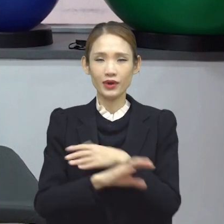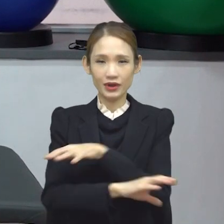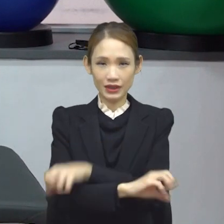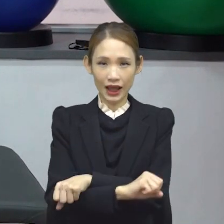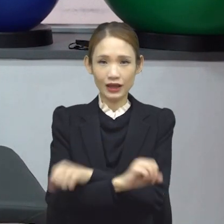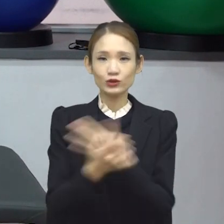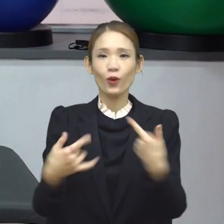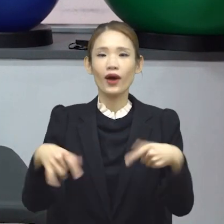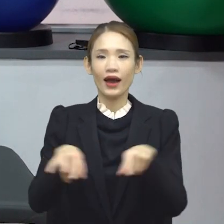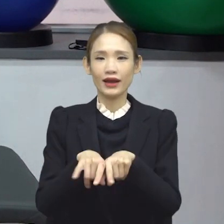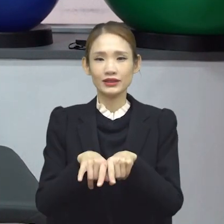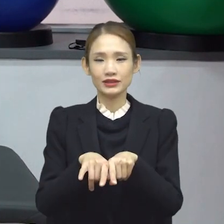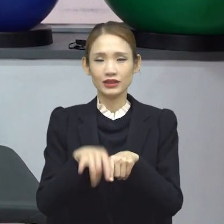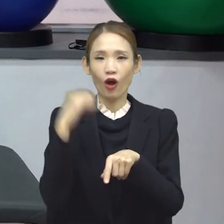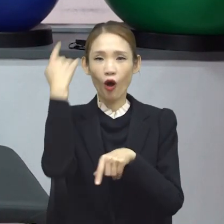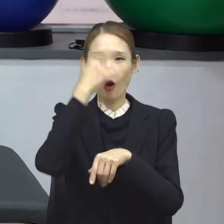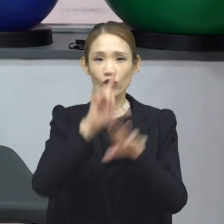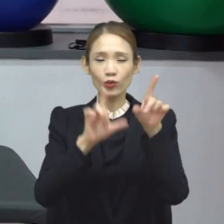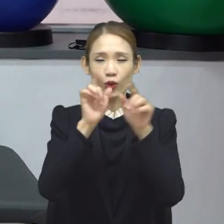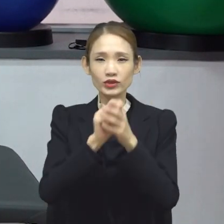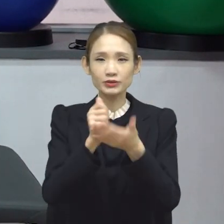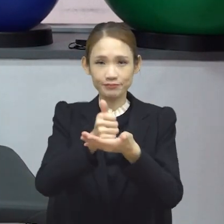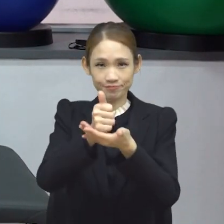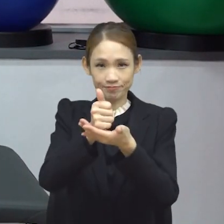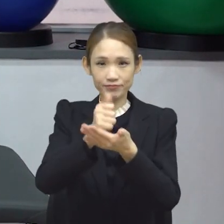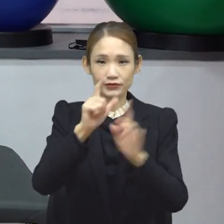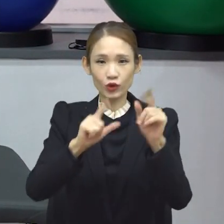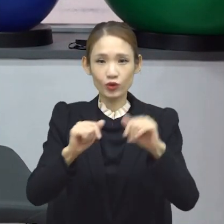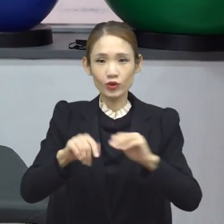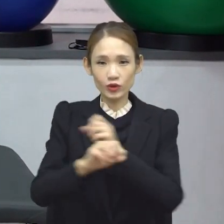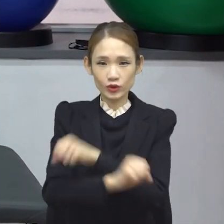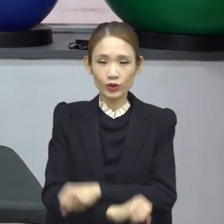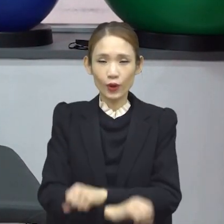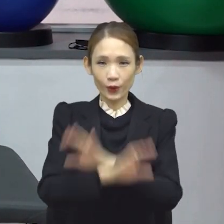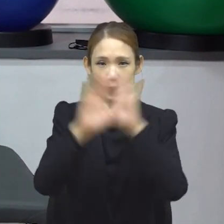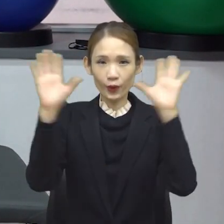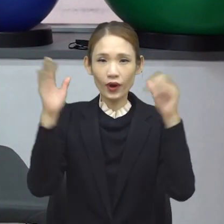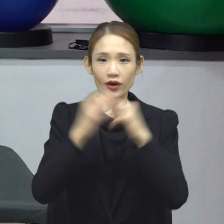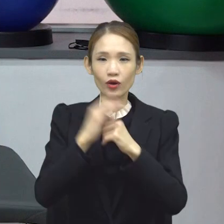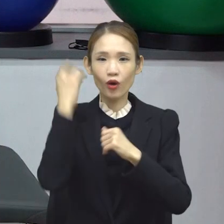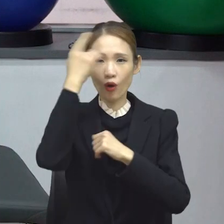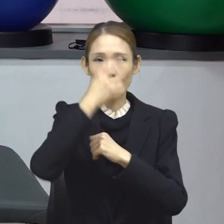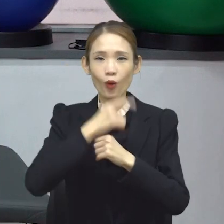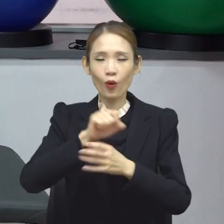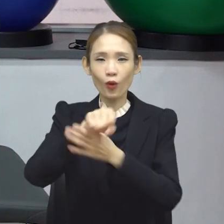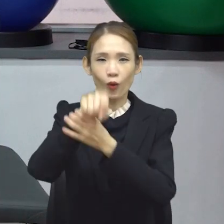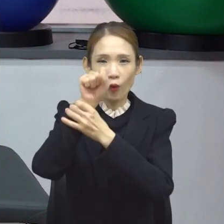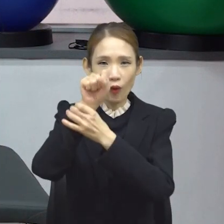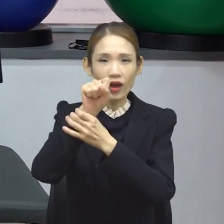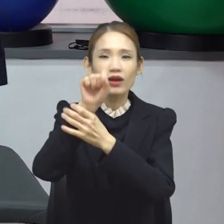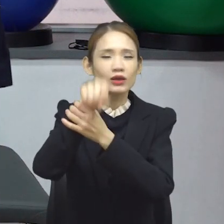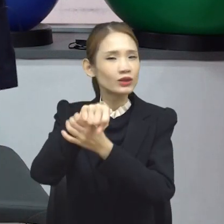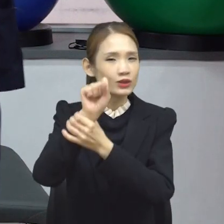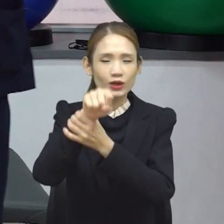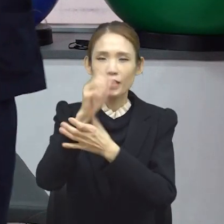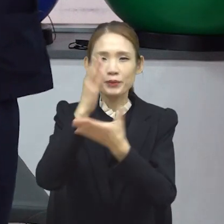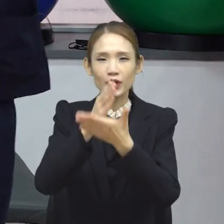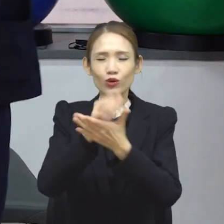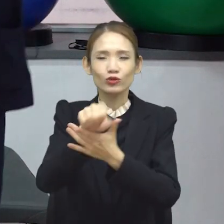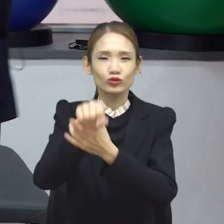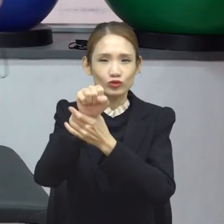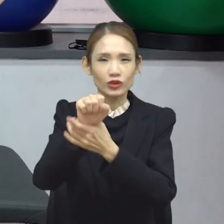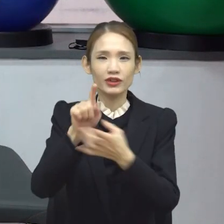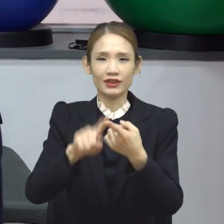양쪽을 같이 양쪽을? 정면을 가지고 해서 쭉 뽑고 고개는 가만히 계시고.